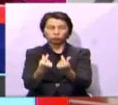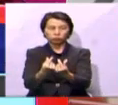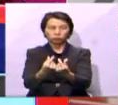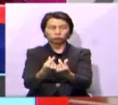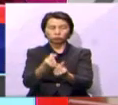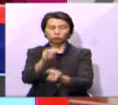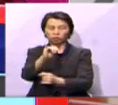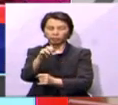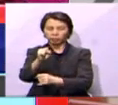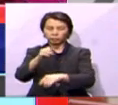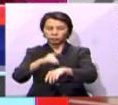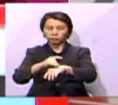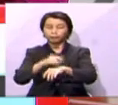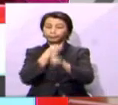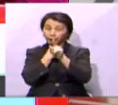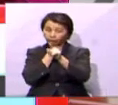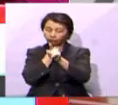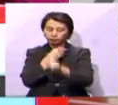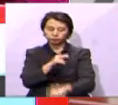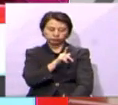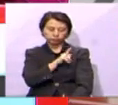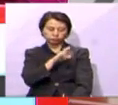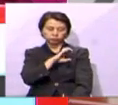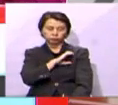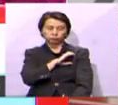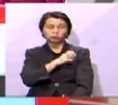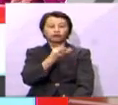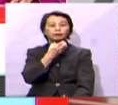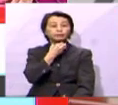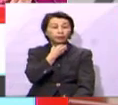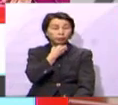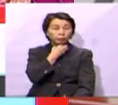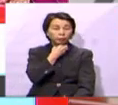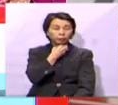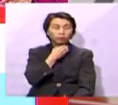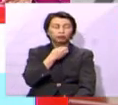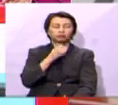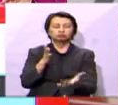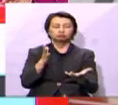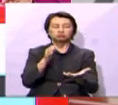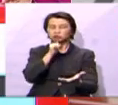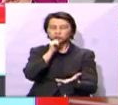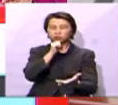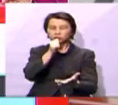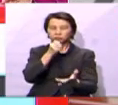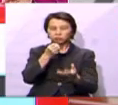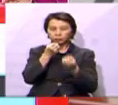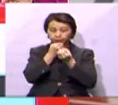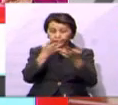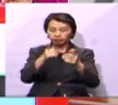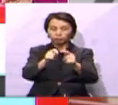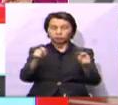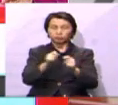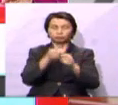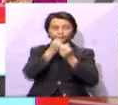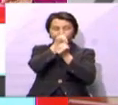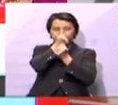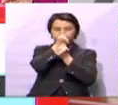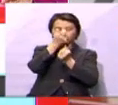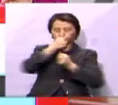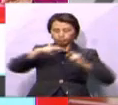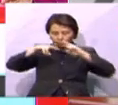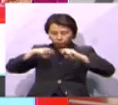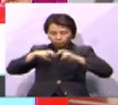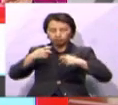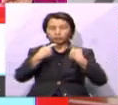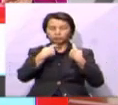Daesh di negeri itu. Ketua Polis Perak, Datuk Hasnan Hassan, bagaimanapun, tidak mendedahkan lokasi mereka kerana siasatan